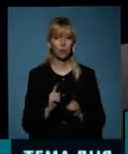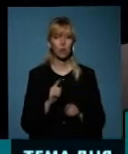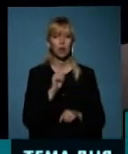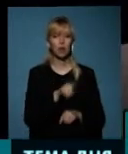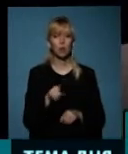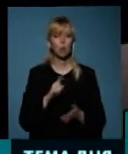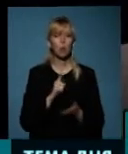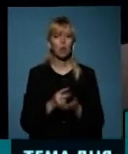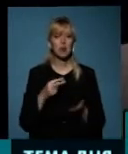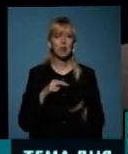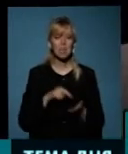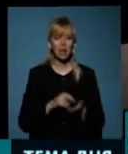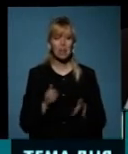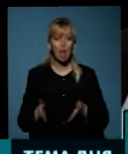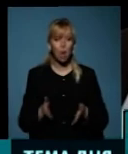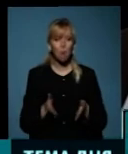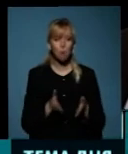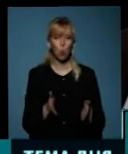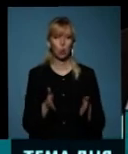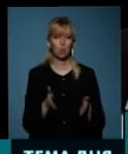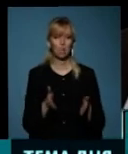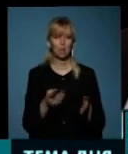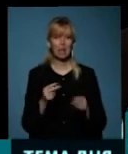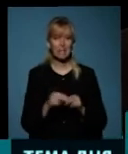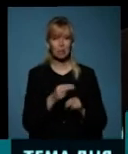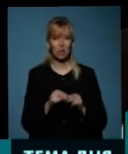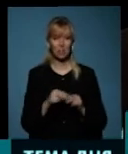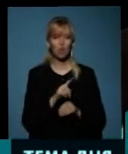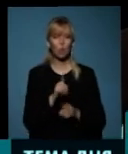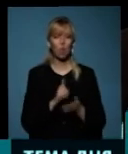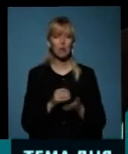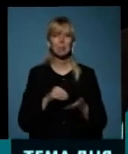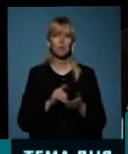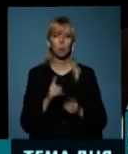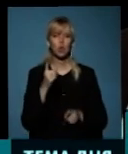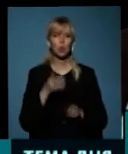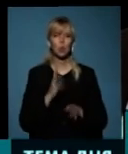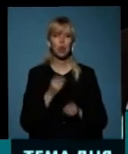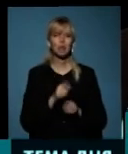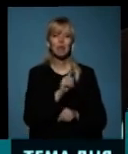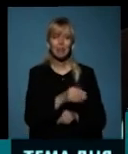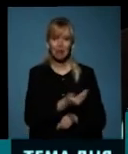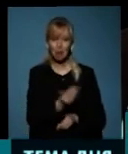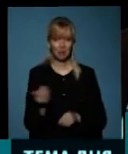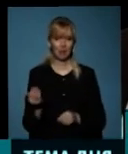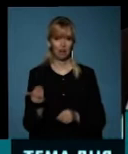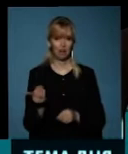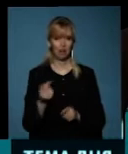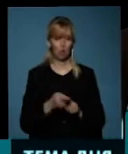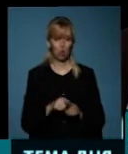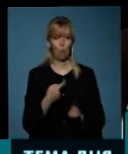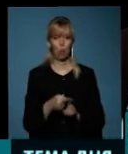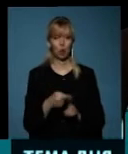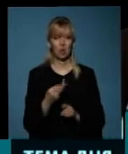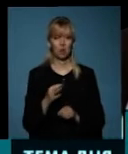повинні ставати на путь ісправлення, тому що вони повинні зареєструватися. В першу чергу, це для них воно